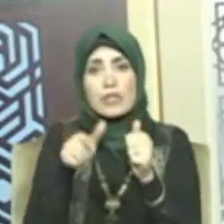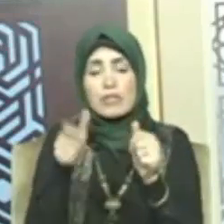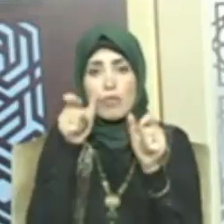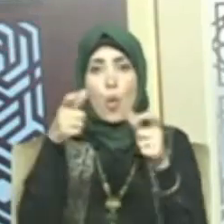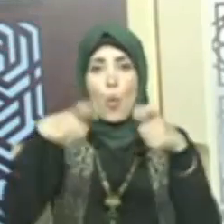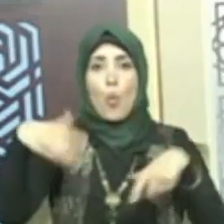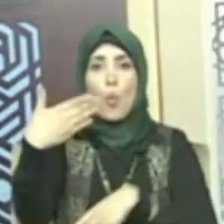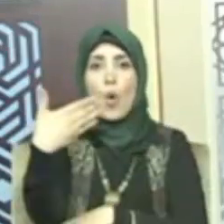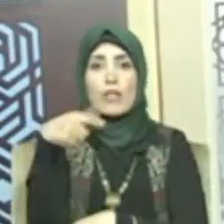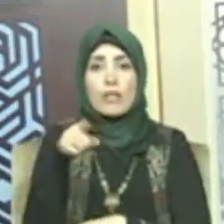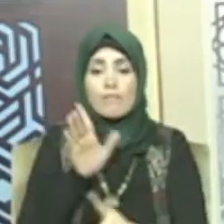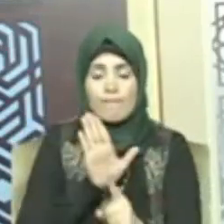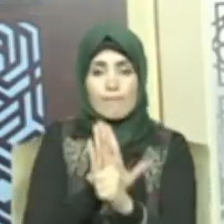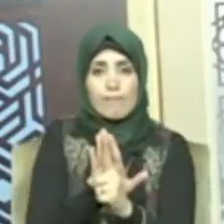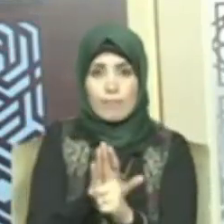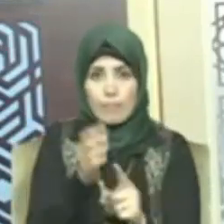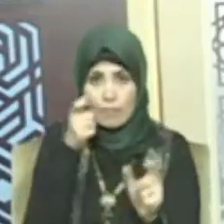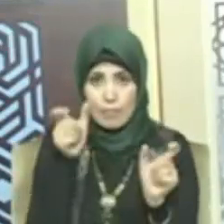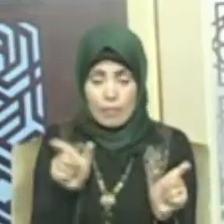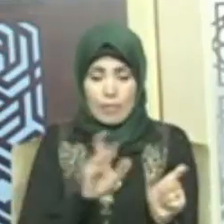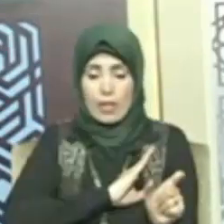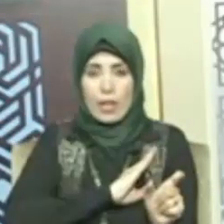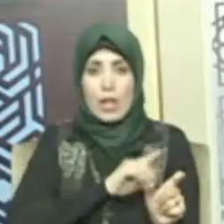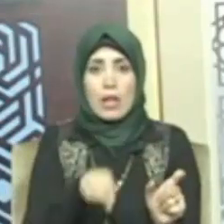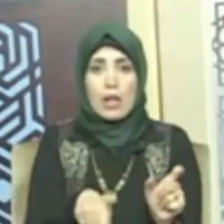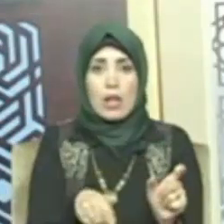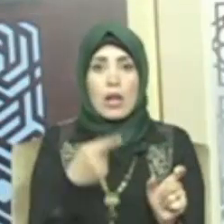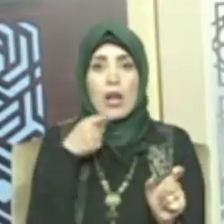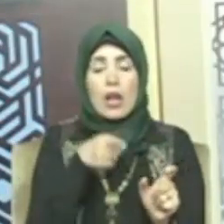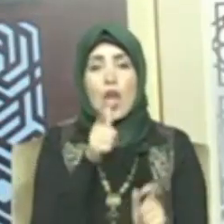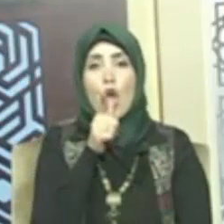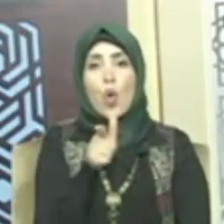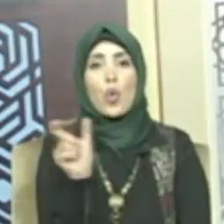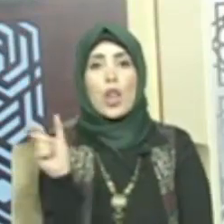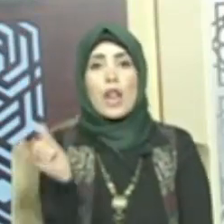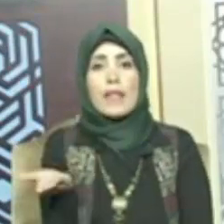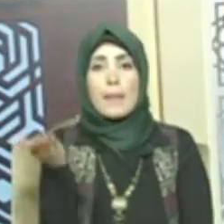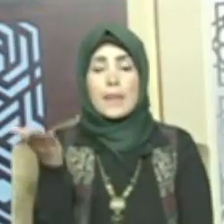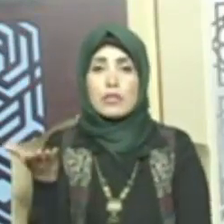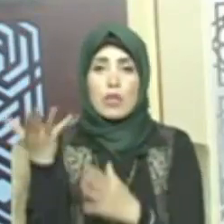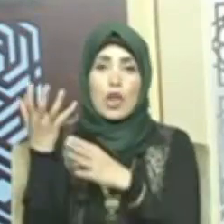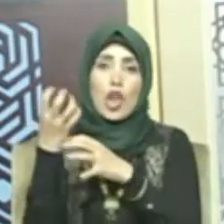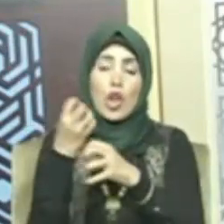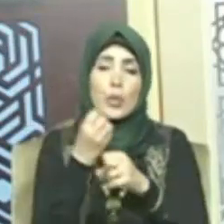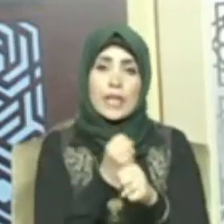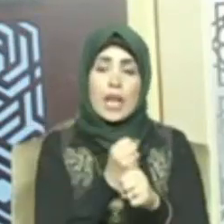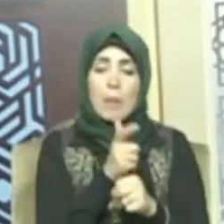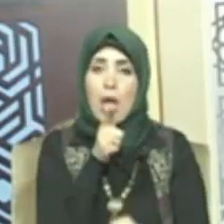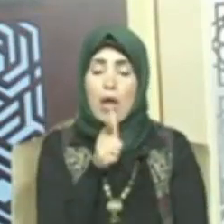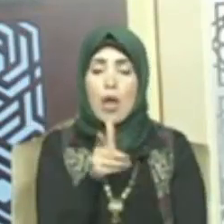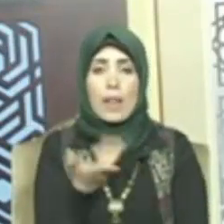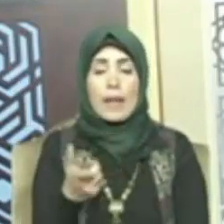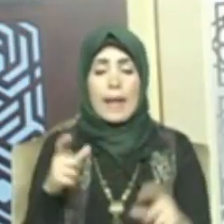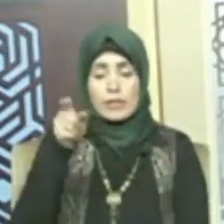أوطانهم، حيث يقول نبينا صلى الله عليه وسلم: